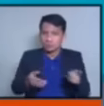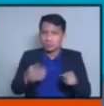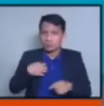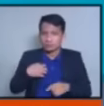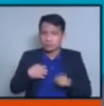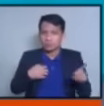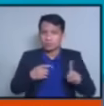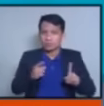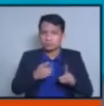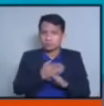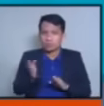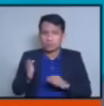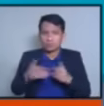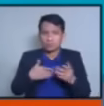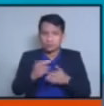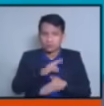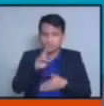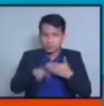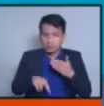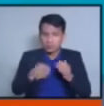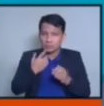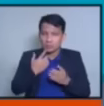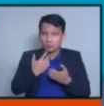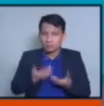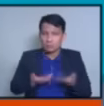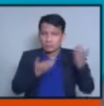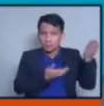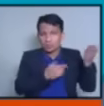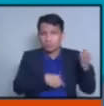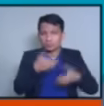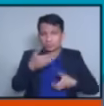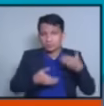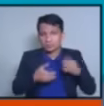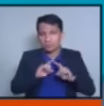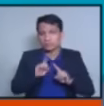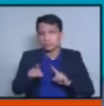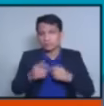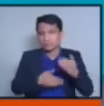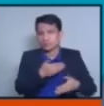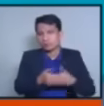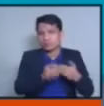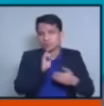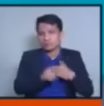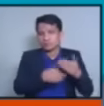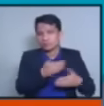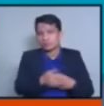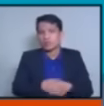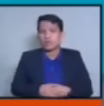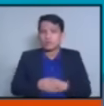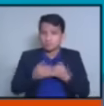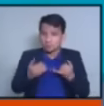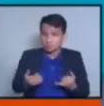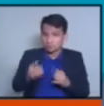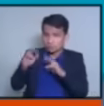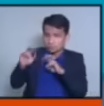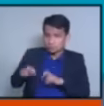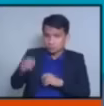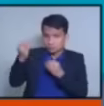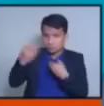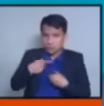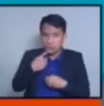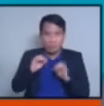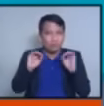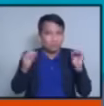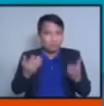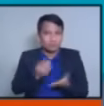pulis at kung ano yung resulta po ng medical legal, iakyat po yan sa korte. Ganun po yung proseso. Opo. Ngayon, sa sinasabi nyo, sir, wala